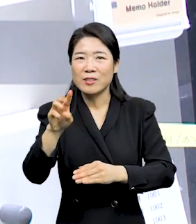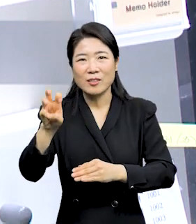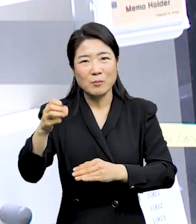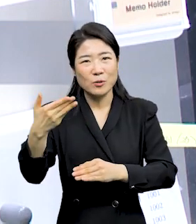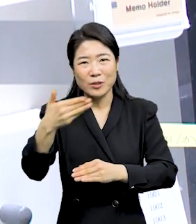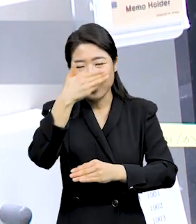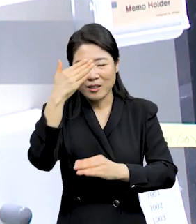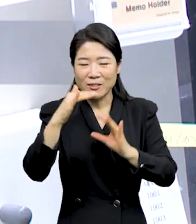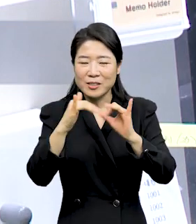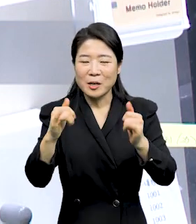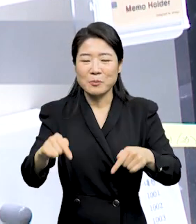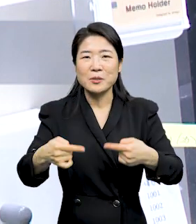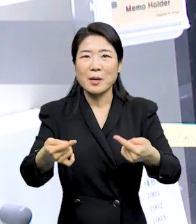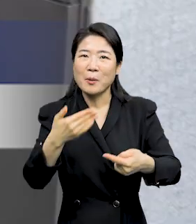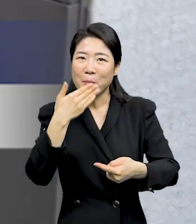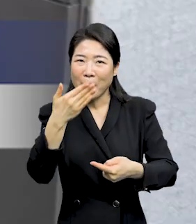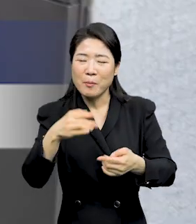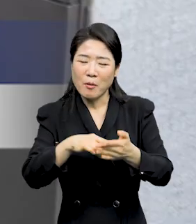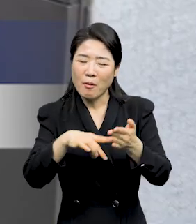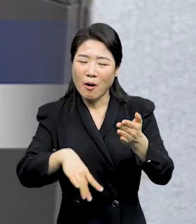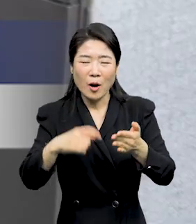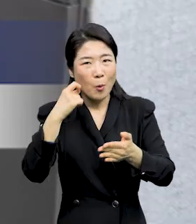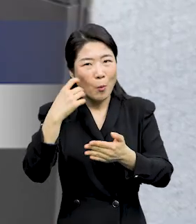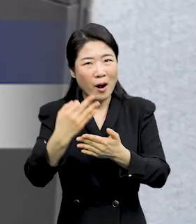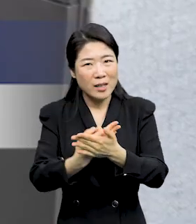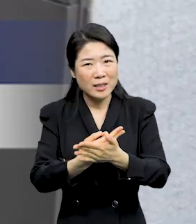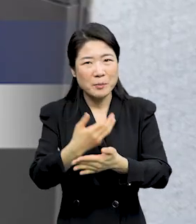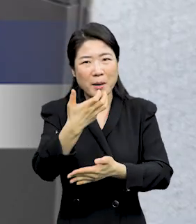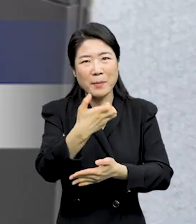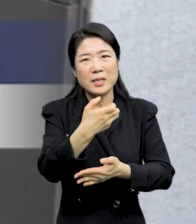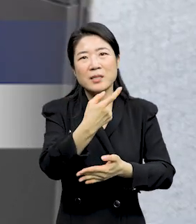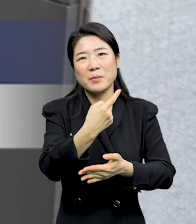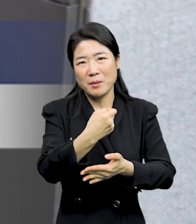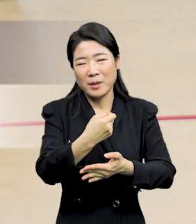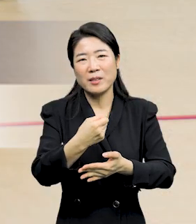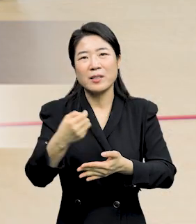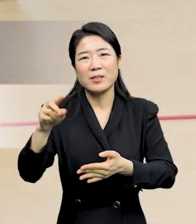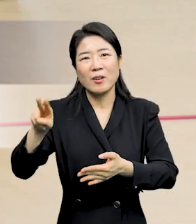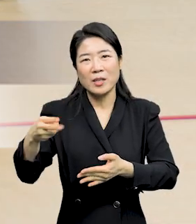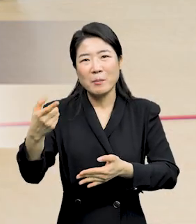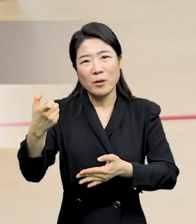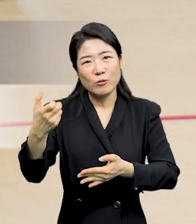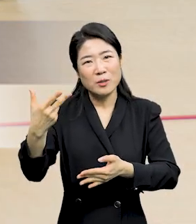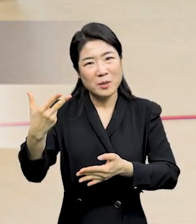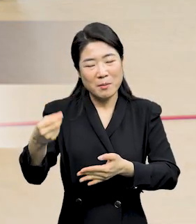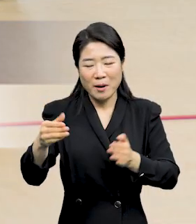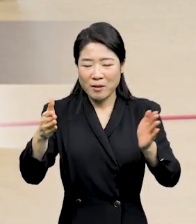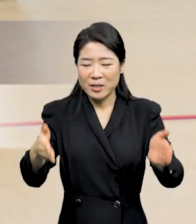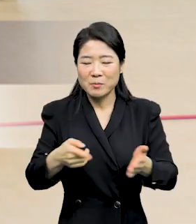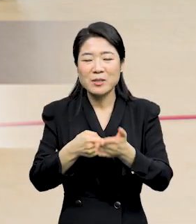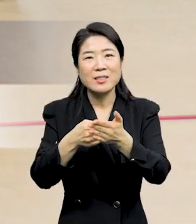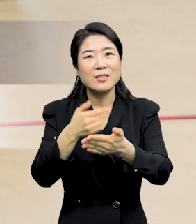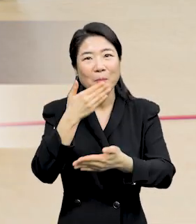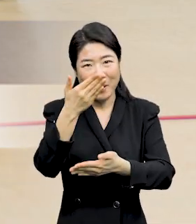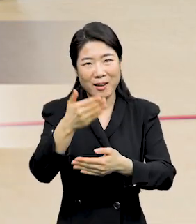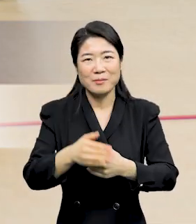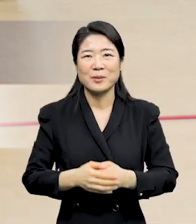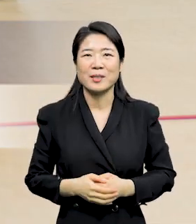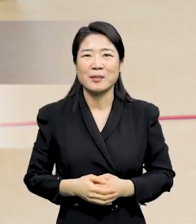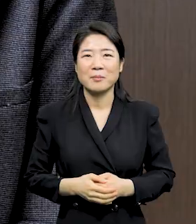39세 청년이면 참여할 수 있으며 세전 월 소득이 약 81만 원에서 267만 원에 해당해야